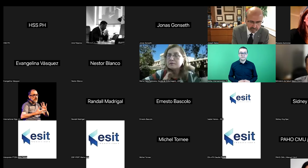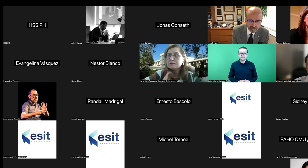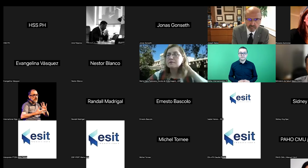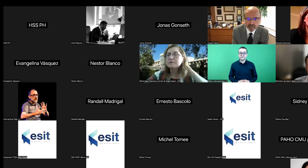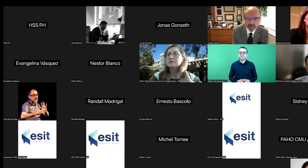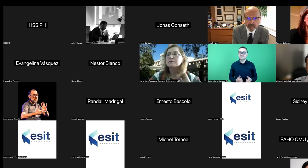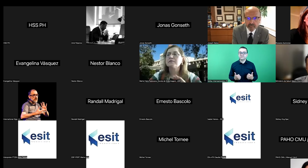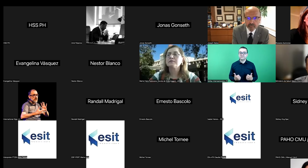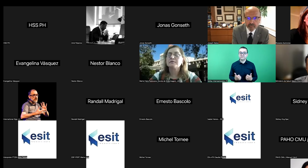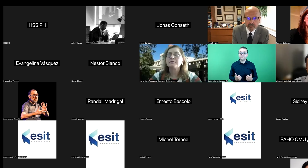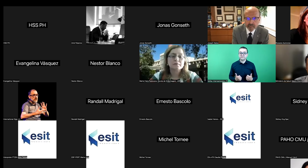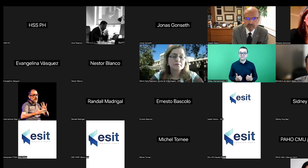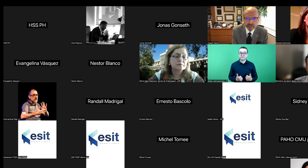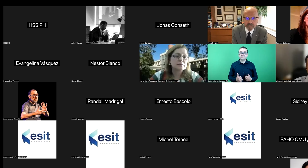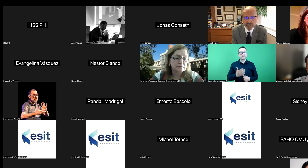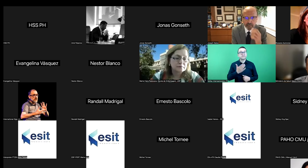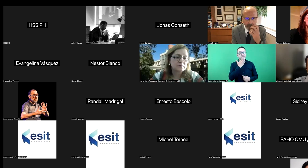Excellent.